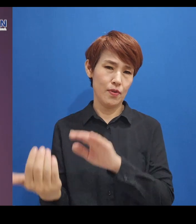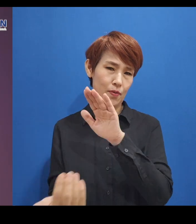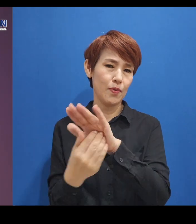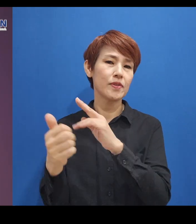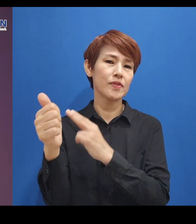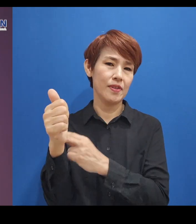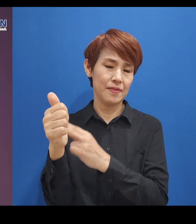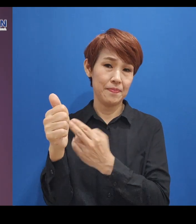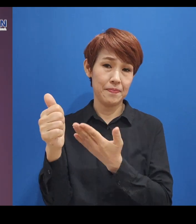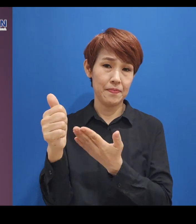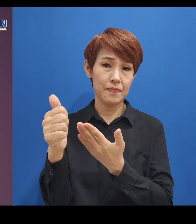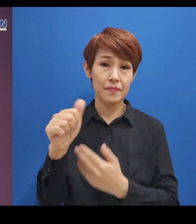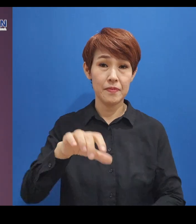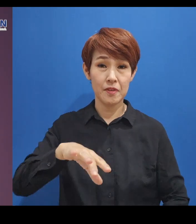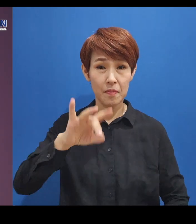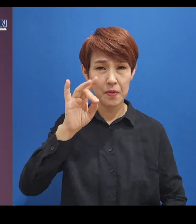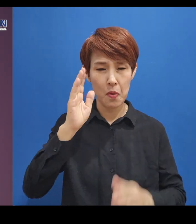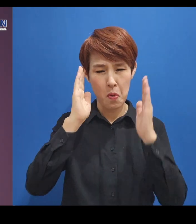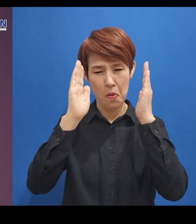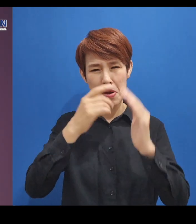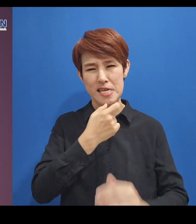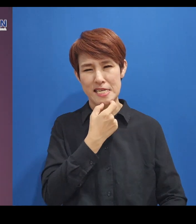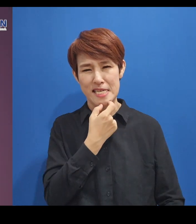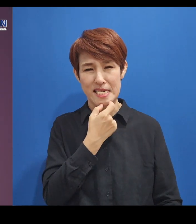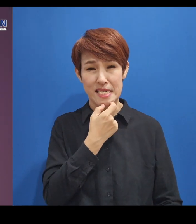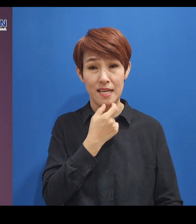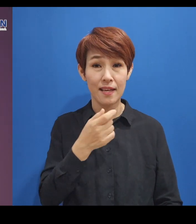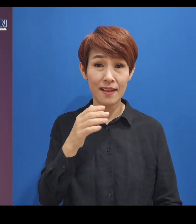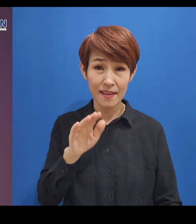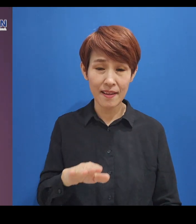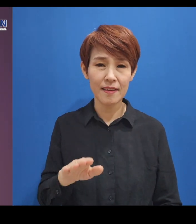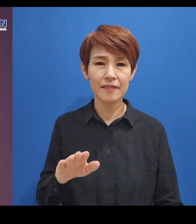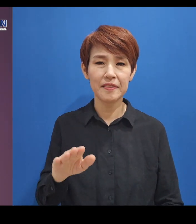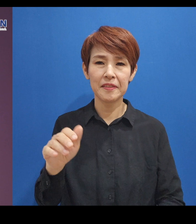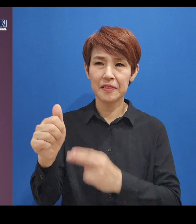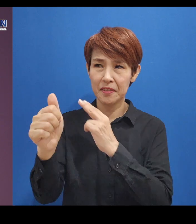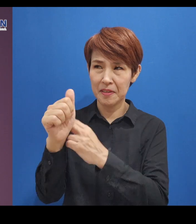처음엔 공부하기 싫어도 그대로 따라가다 보면